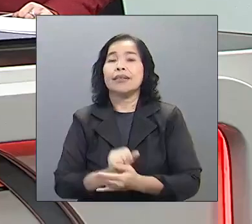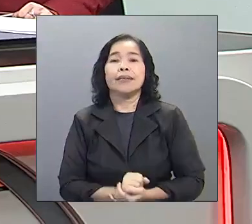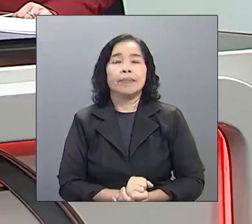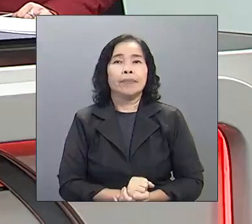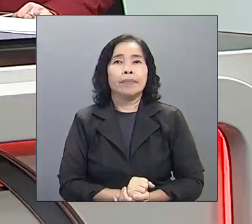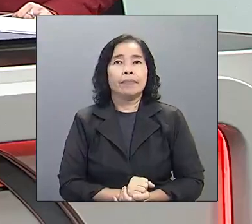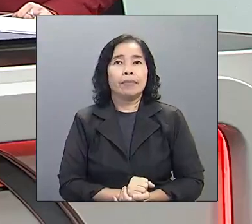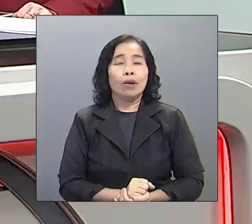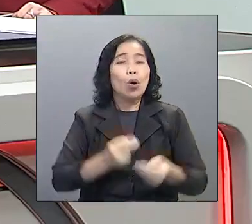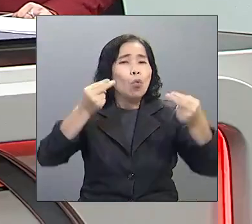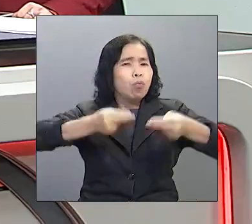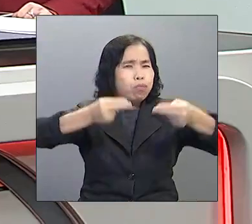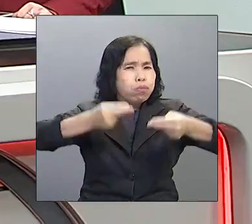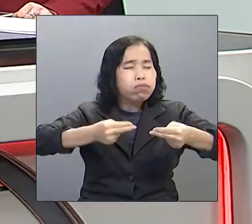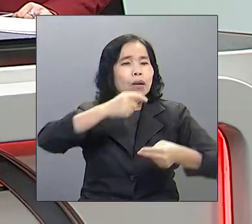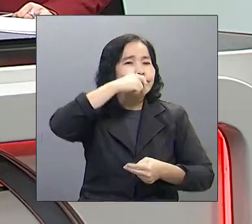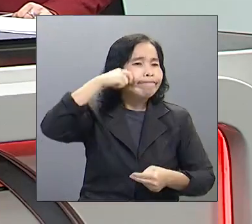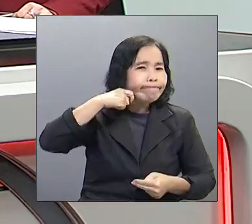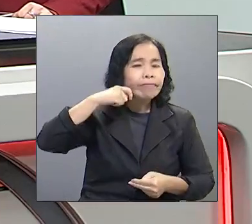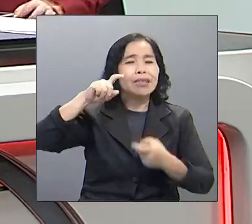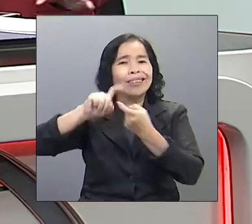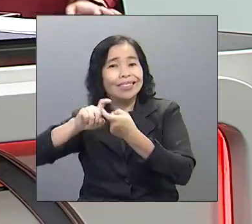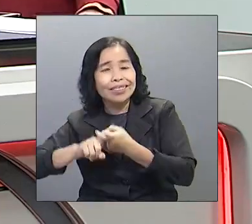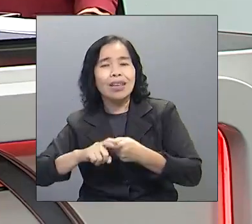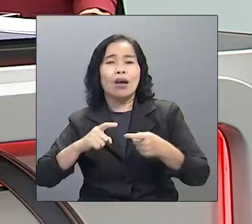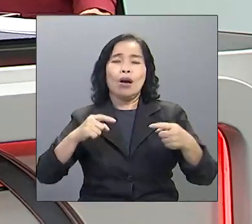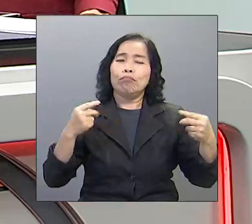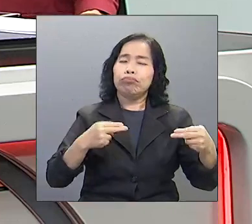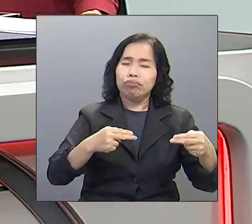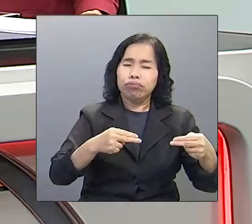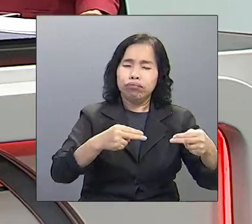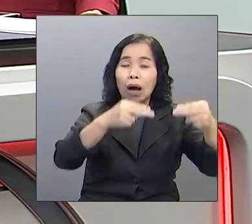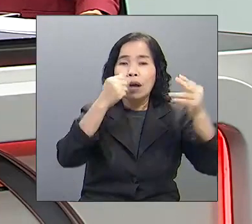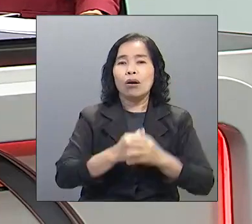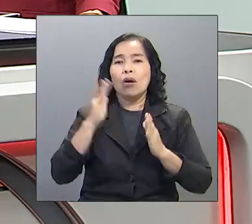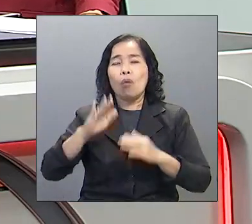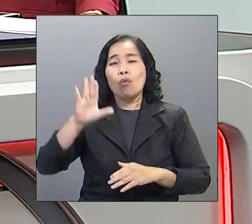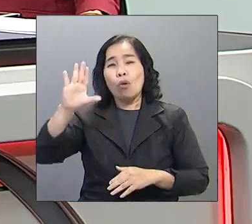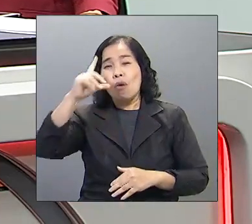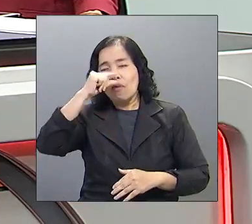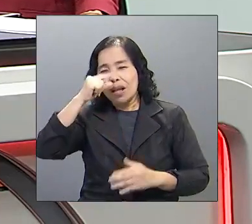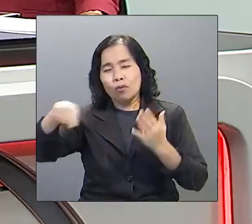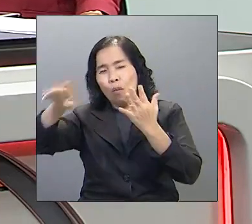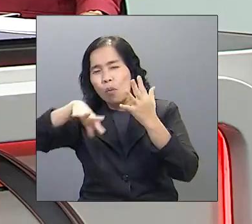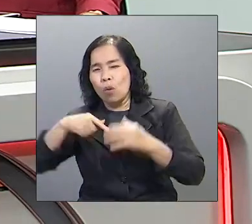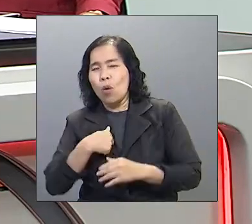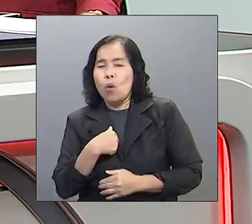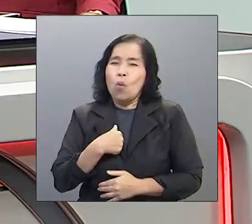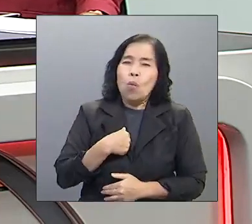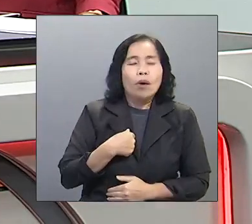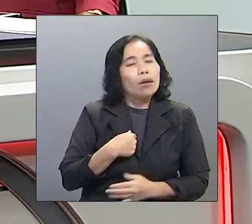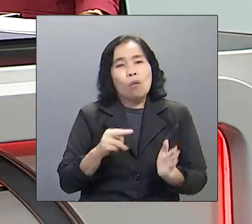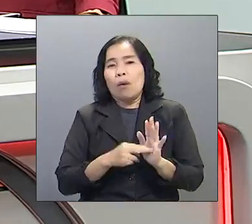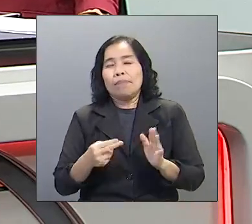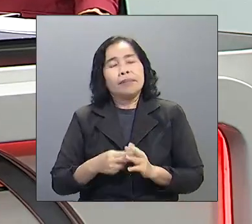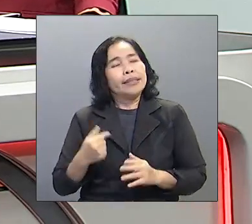นำตวการสงครามระหว่างรสเซีรกัยูเครนยประธุขึ้น ชาวตะวัตกหลายชาติเขาก็งัดมาตรการความบาทออกมา